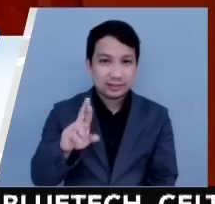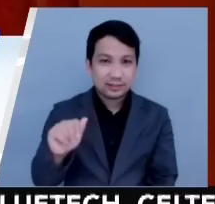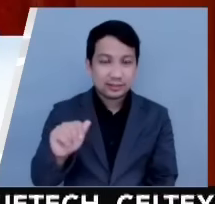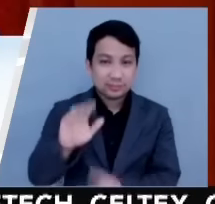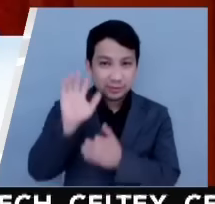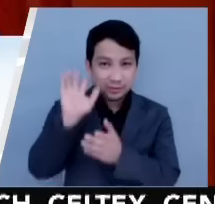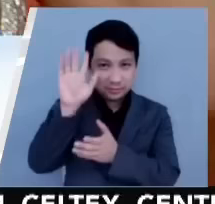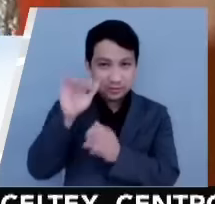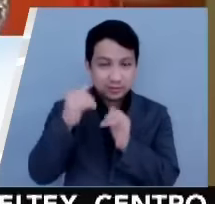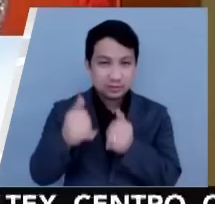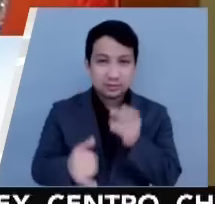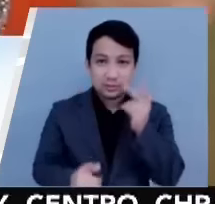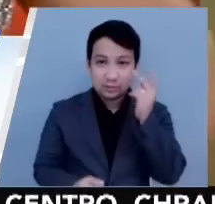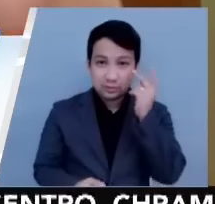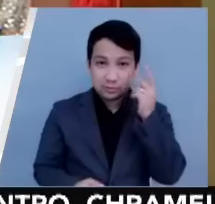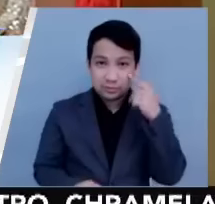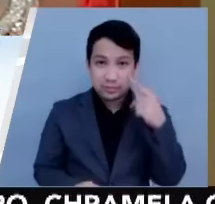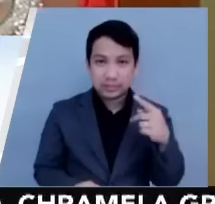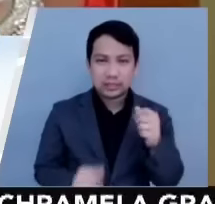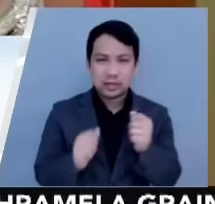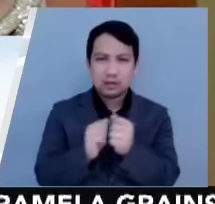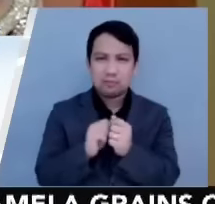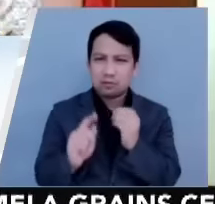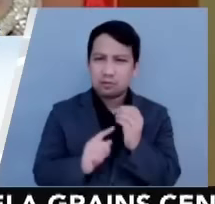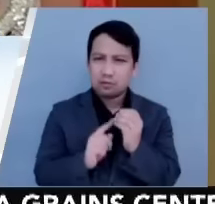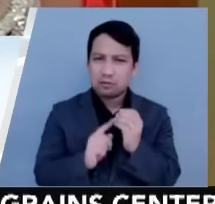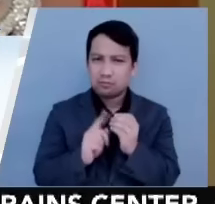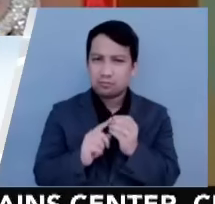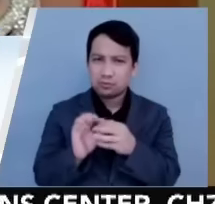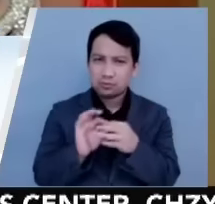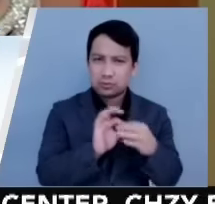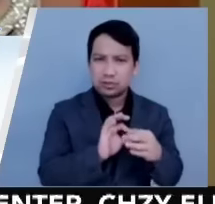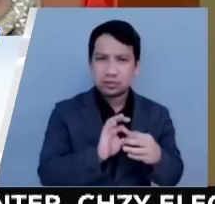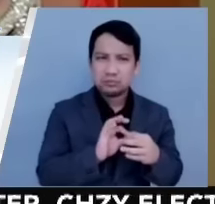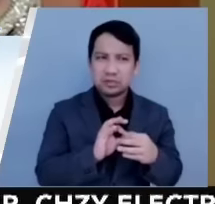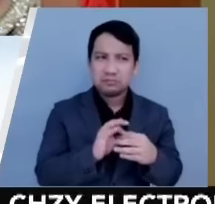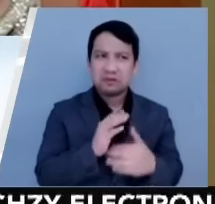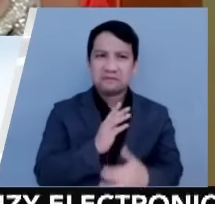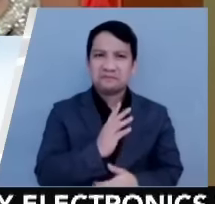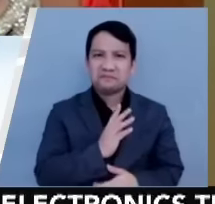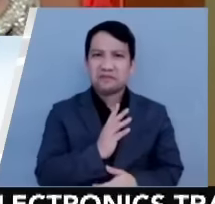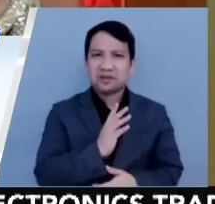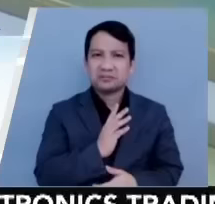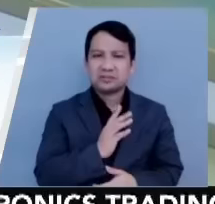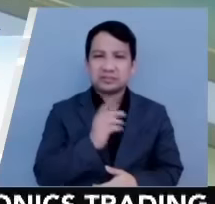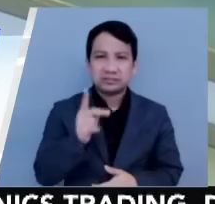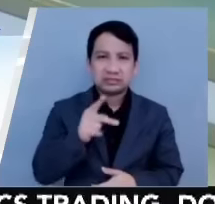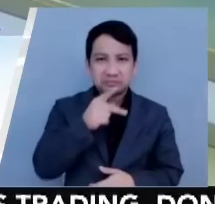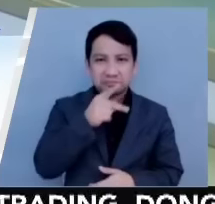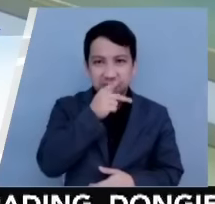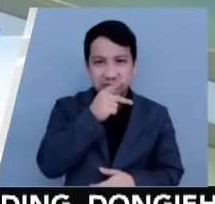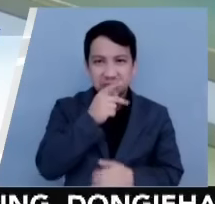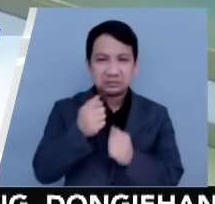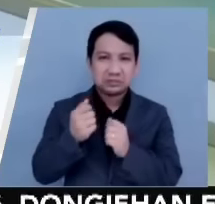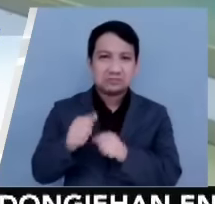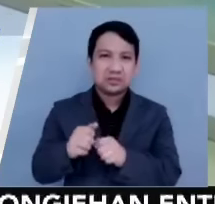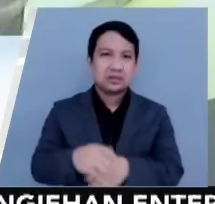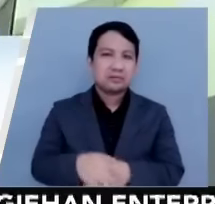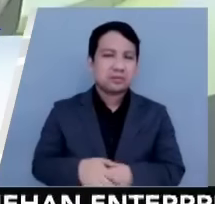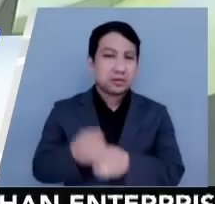Kobe Paras na tila ba comfortable na sa isa't isa sa isang private event. Nang tanungin namin